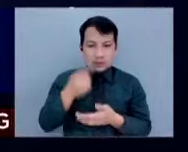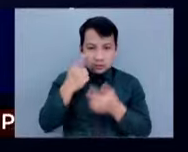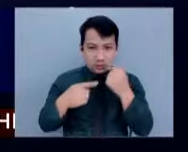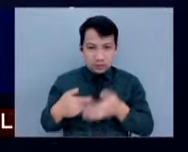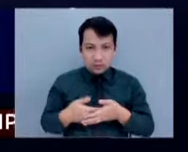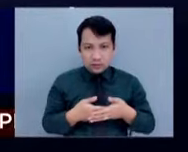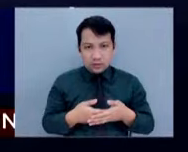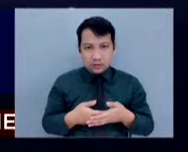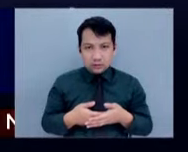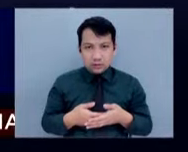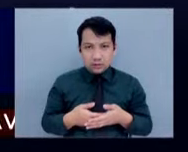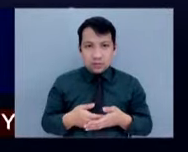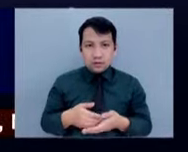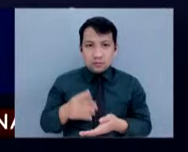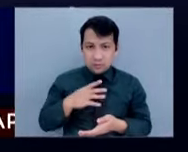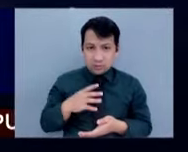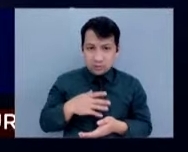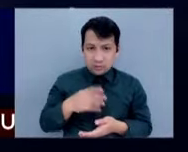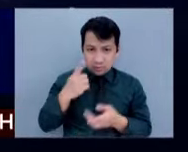yan? Umiiyak.